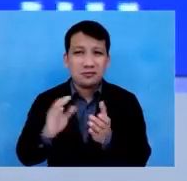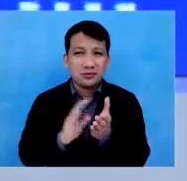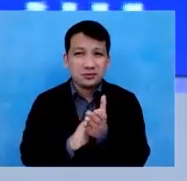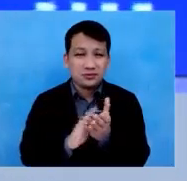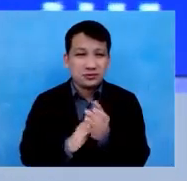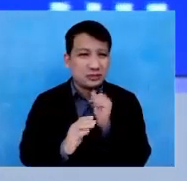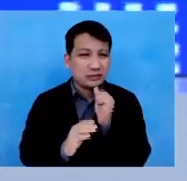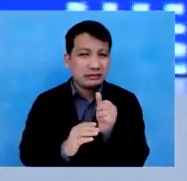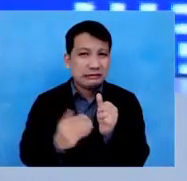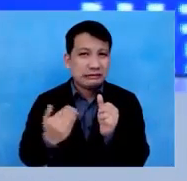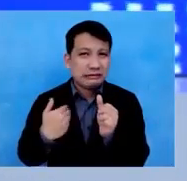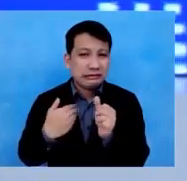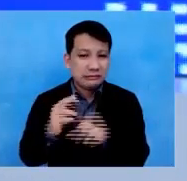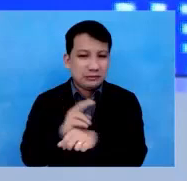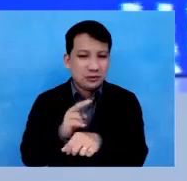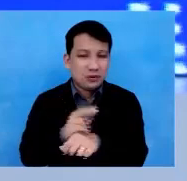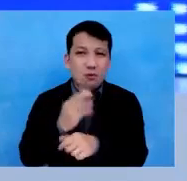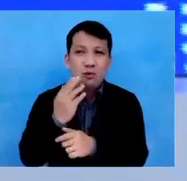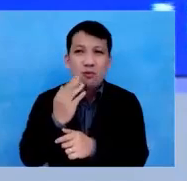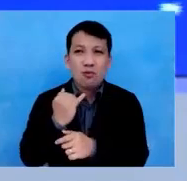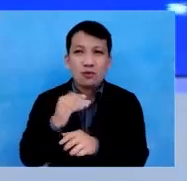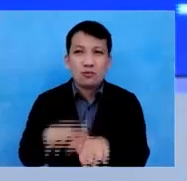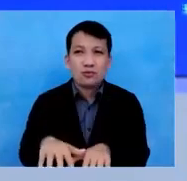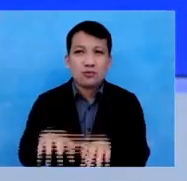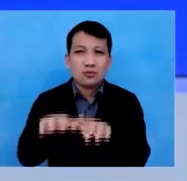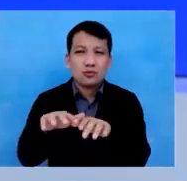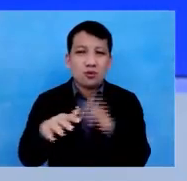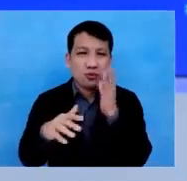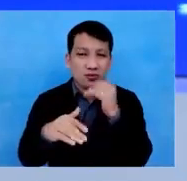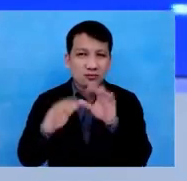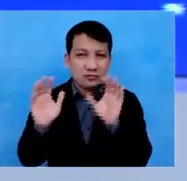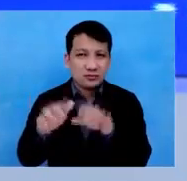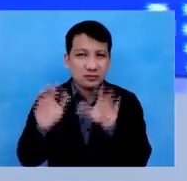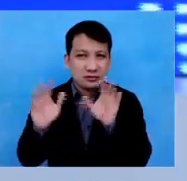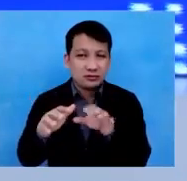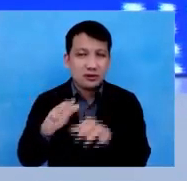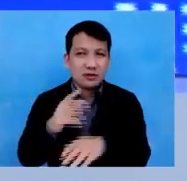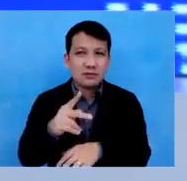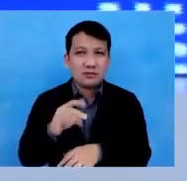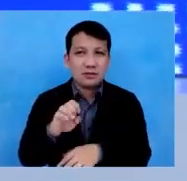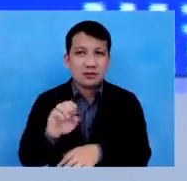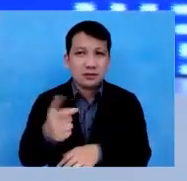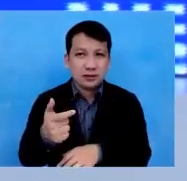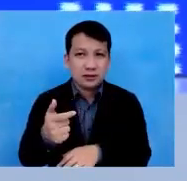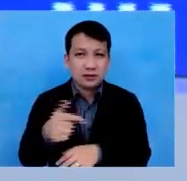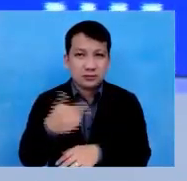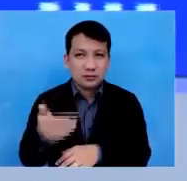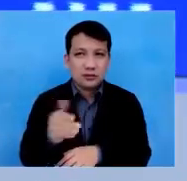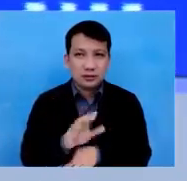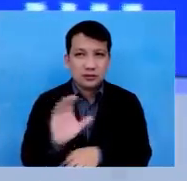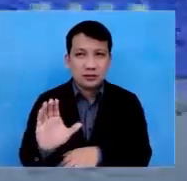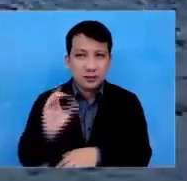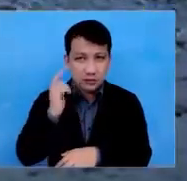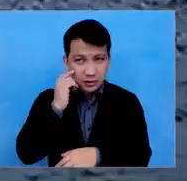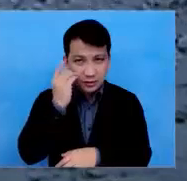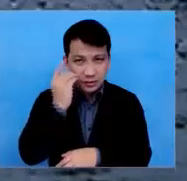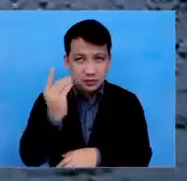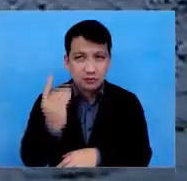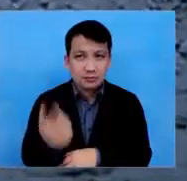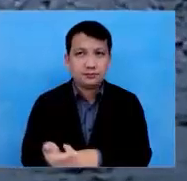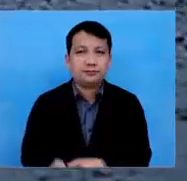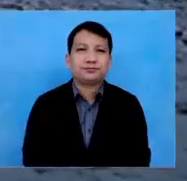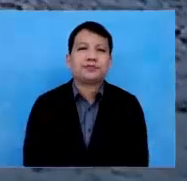pa magamit matapos bahain bunsod ng bagyong Paeng. Nasa frontline ang balitang yan, si Gary De Leon.